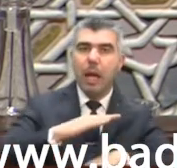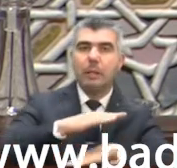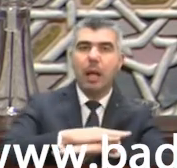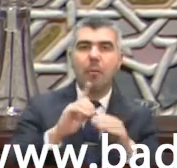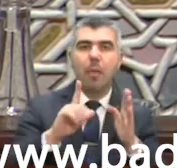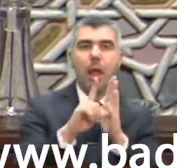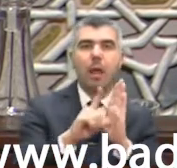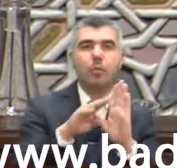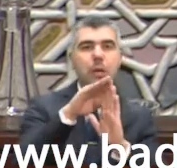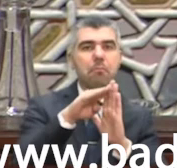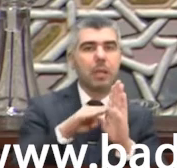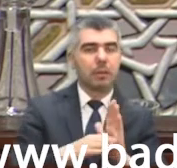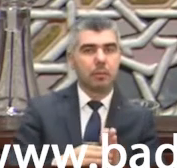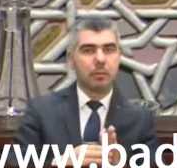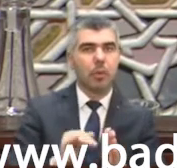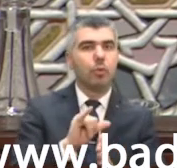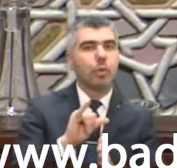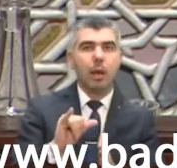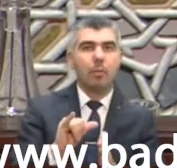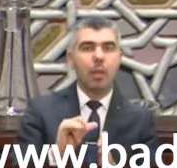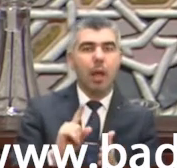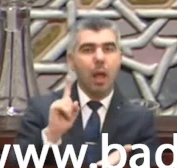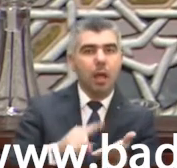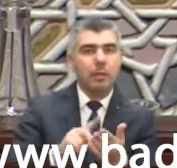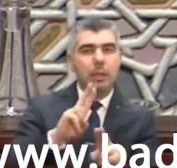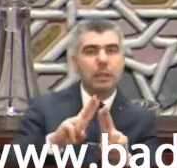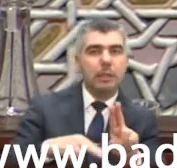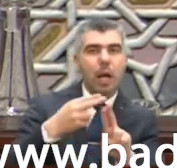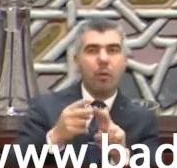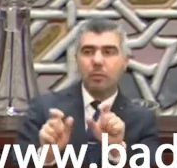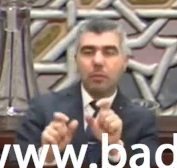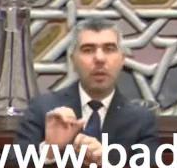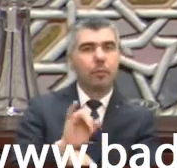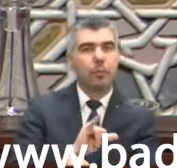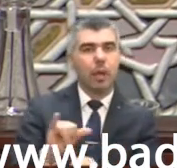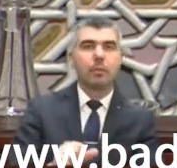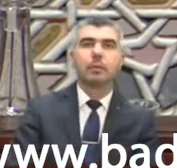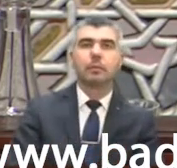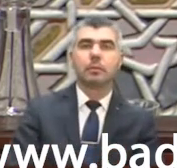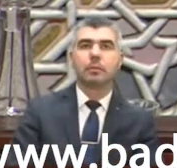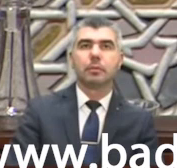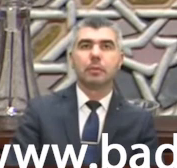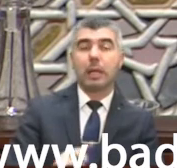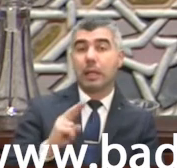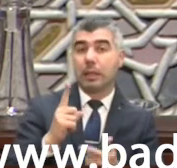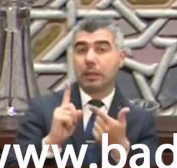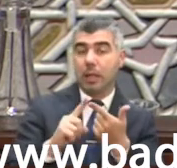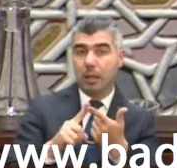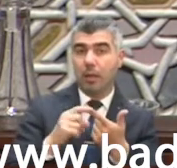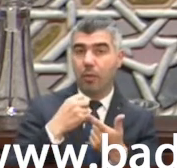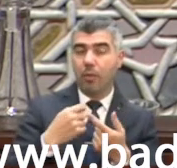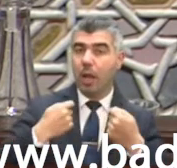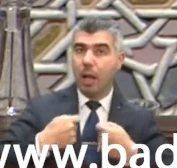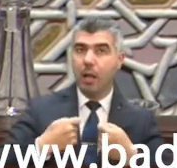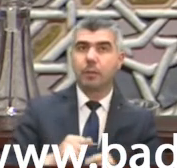النظام الداخلي. أنت ما عندكش الحق تجاوب الزملاء ديالك، هذا أولا. ثانيا الملاحظة اللي ثرتها السيد